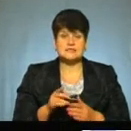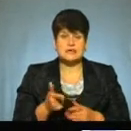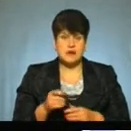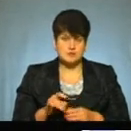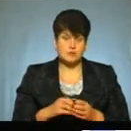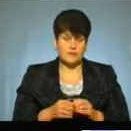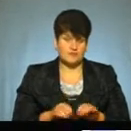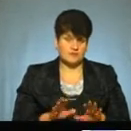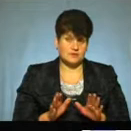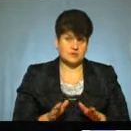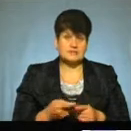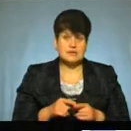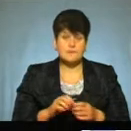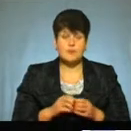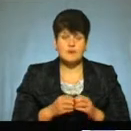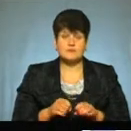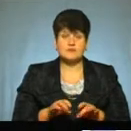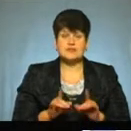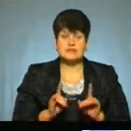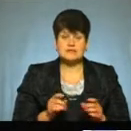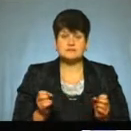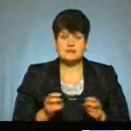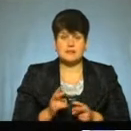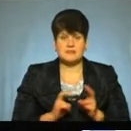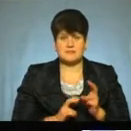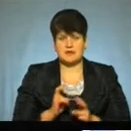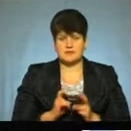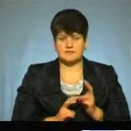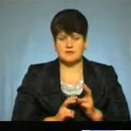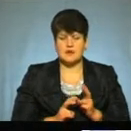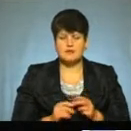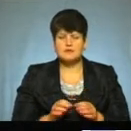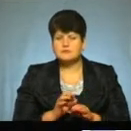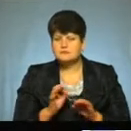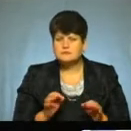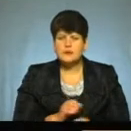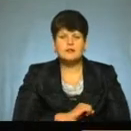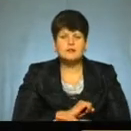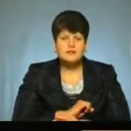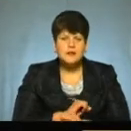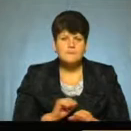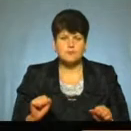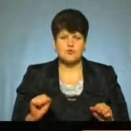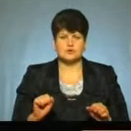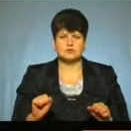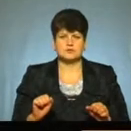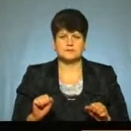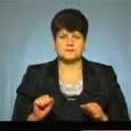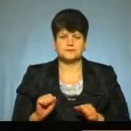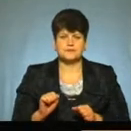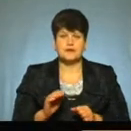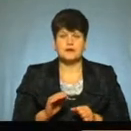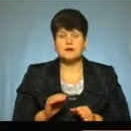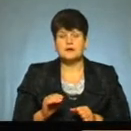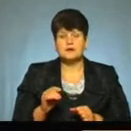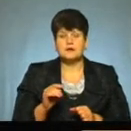такі проблеми усуваються тільки спеціалізованими підприємствами. Але категорично не можна самовільно. Ну, а такі випадки ми знаємо, до речі, наших